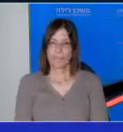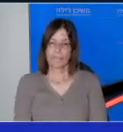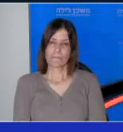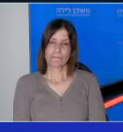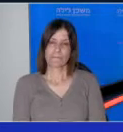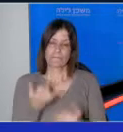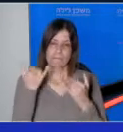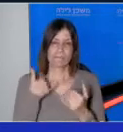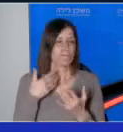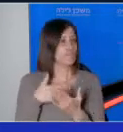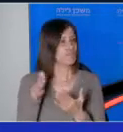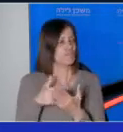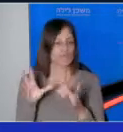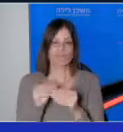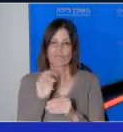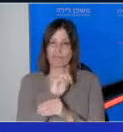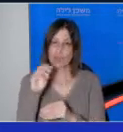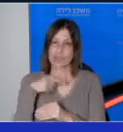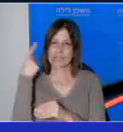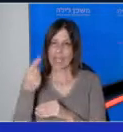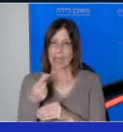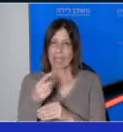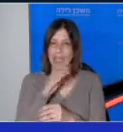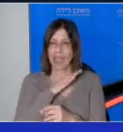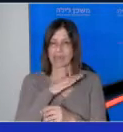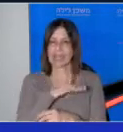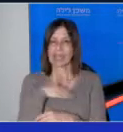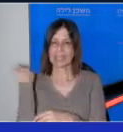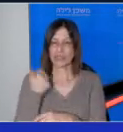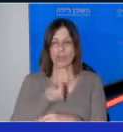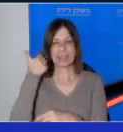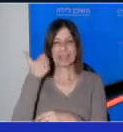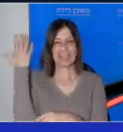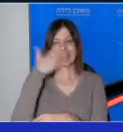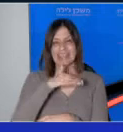טוב, אנחנו ממשיכים לנושא הבא שלנו, חיסול מנהיג דאש